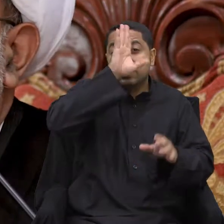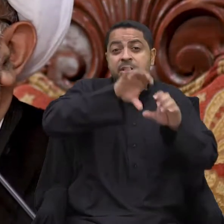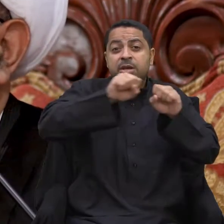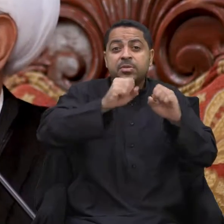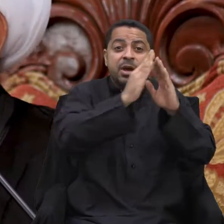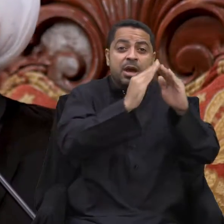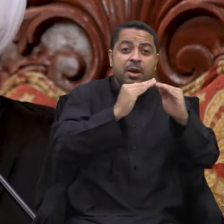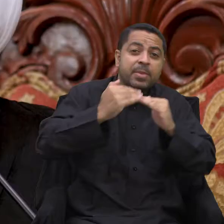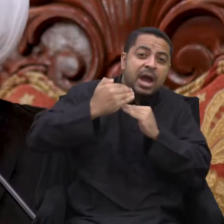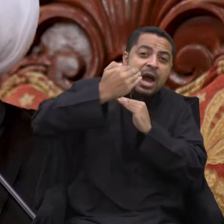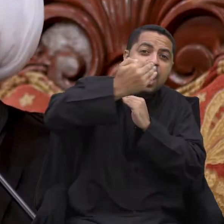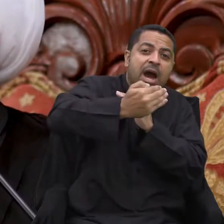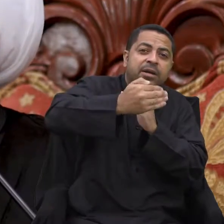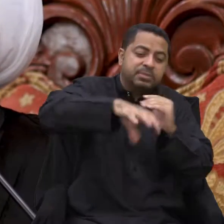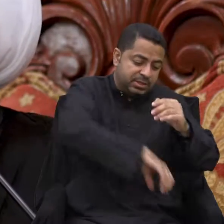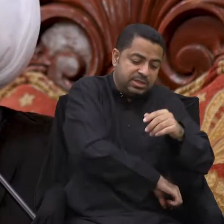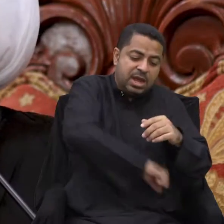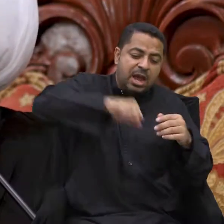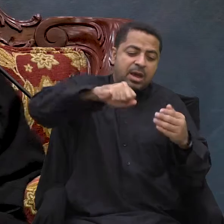الخيمة، يصلح سيفه